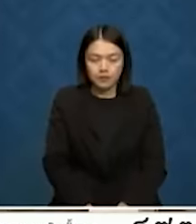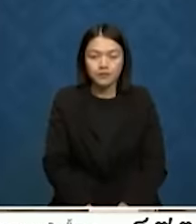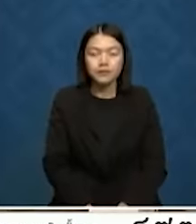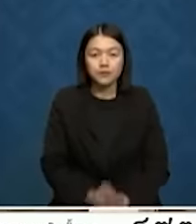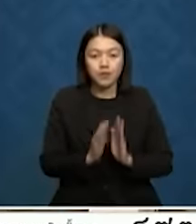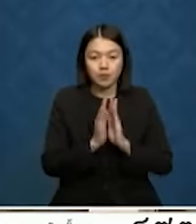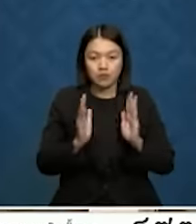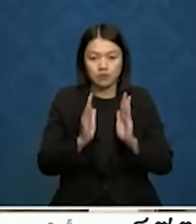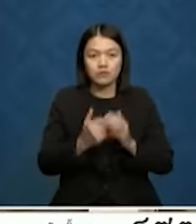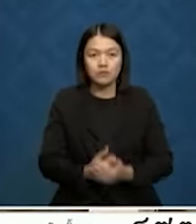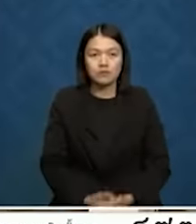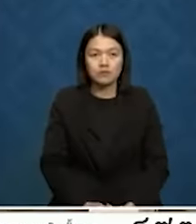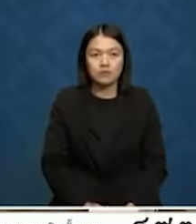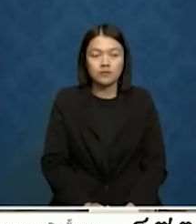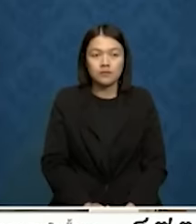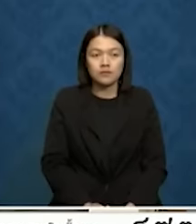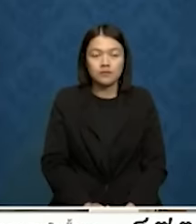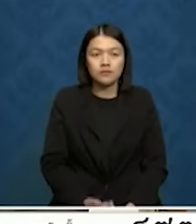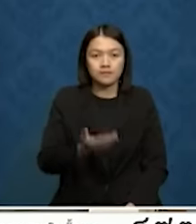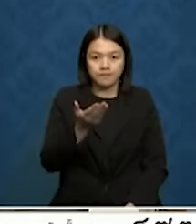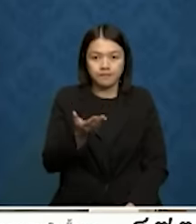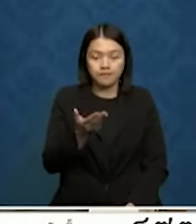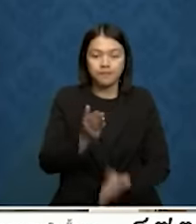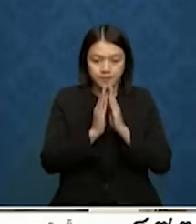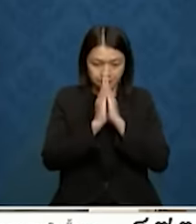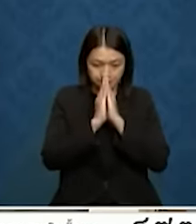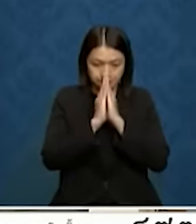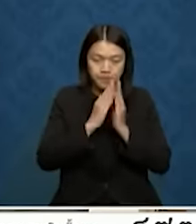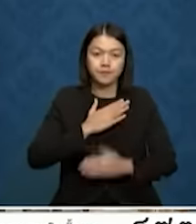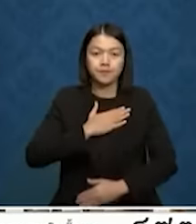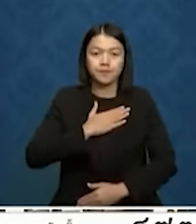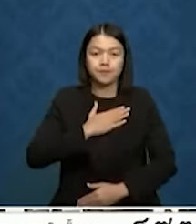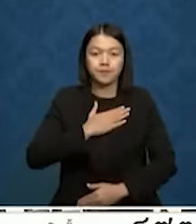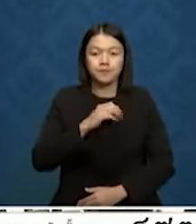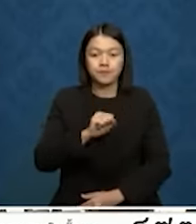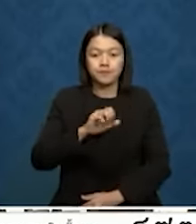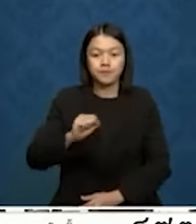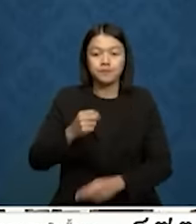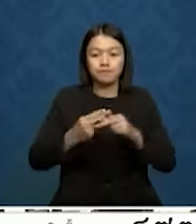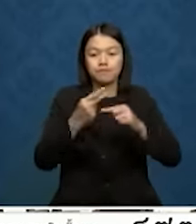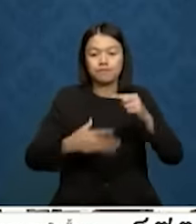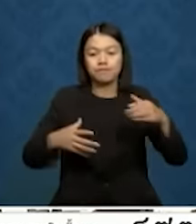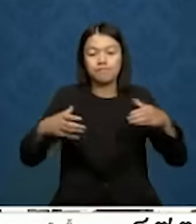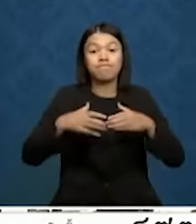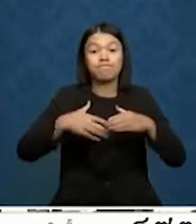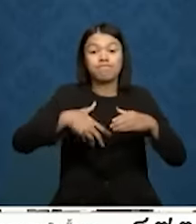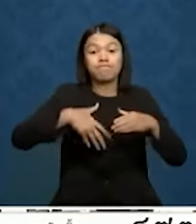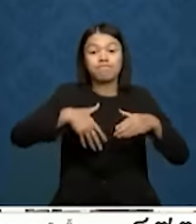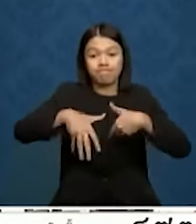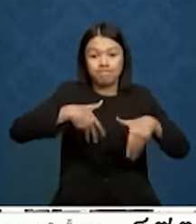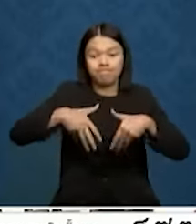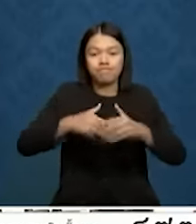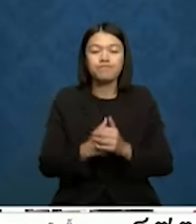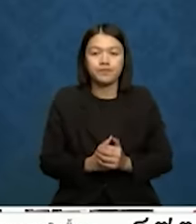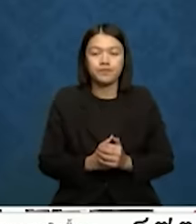ครับเชิญครับคุณประกอบวุฒินะครับ ผมท่านประธานครับผมประกอบวุฒิอุดมพิพัฒน์สกุลผู้แทนราษฎรบัญชีรายชื่อพรรคประชาชนในฐานะประธานวิปฝ่ายค้าน